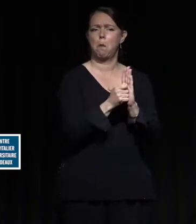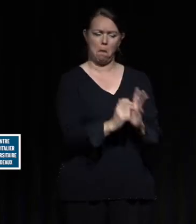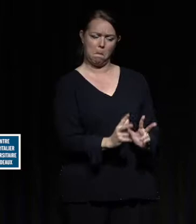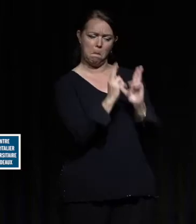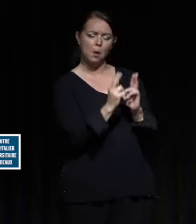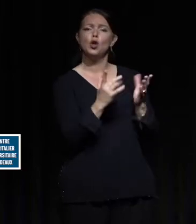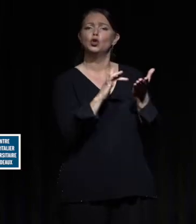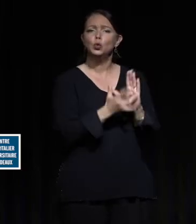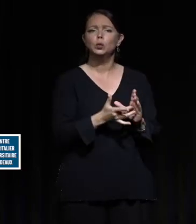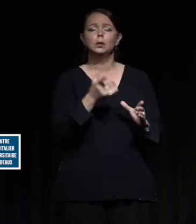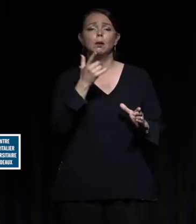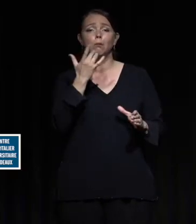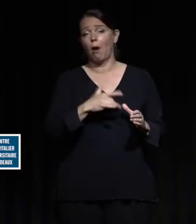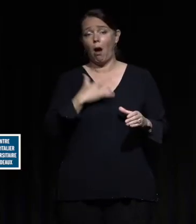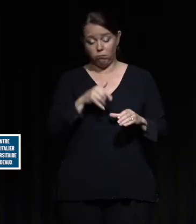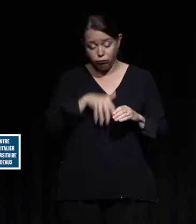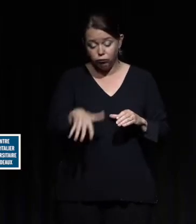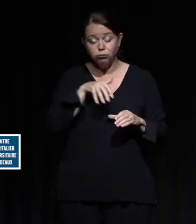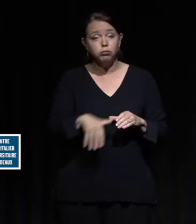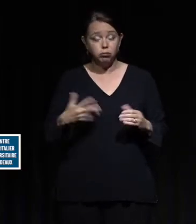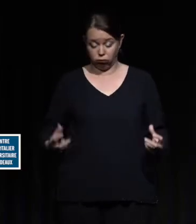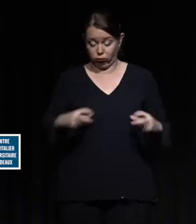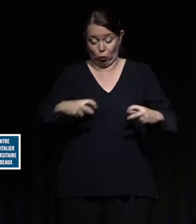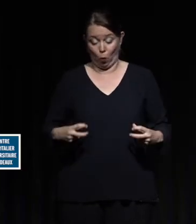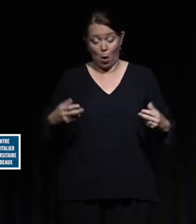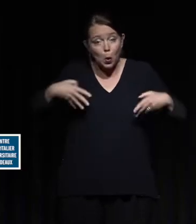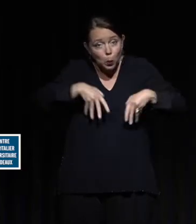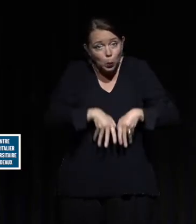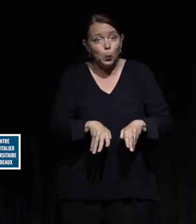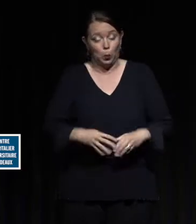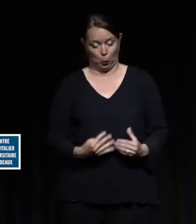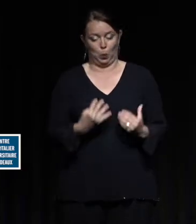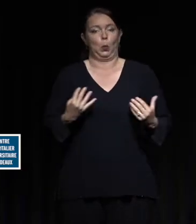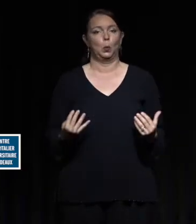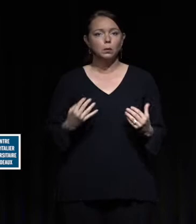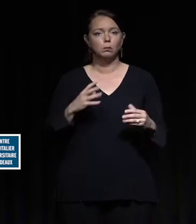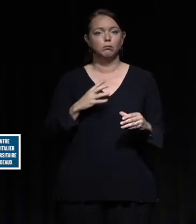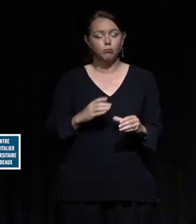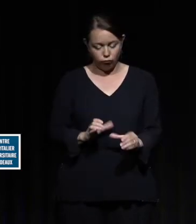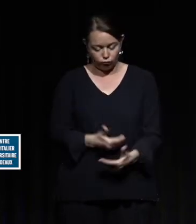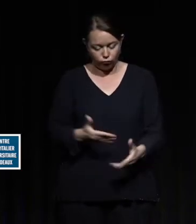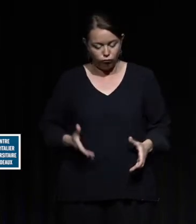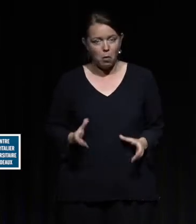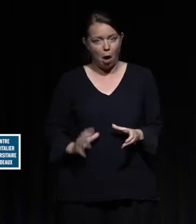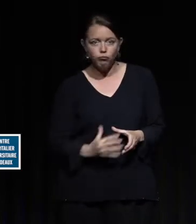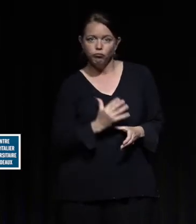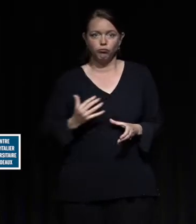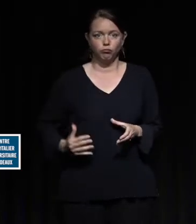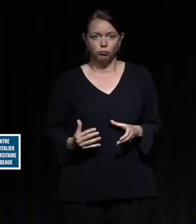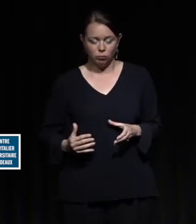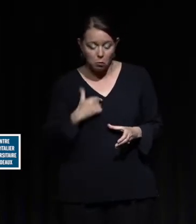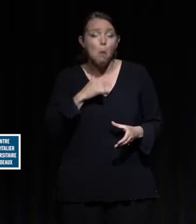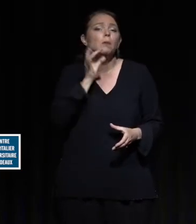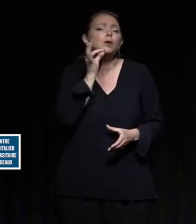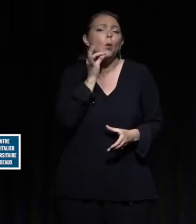un reflux menstruel par les trompes qui va dans la cavité péritonéale. Et ce reflux est en général